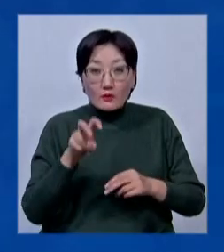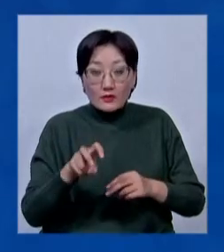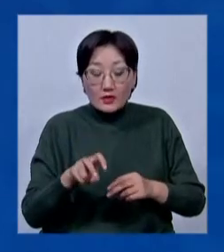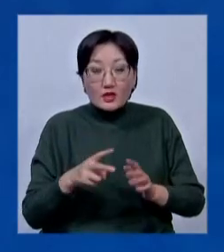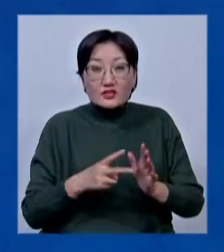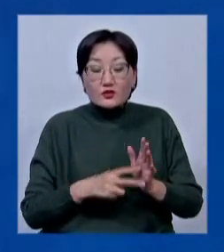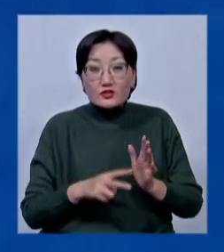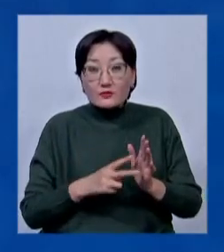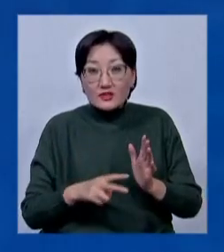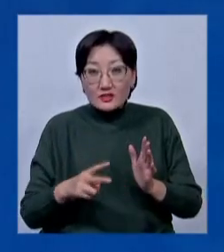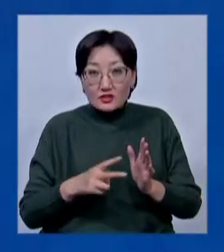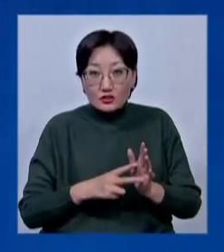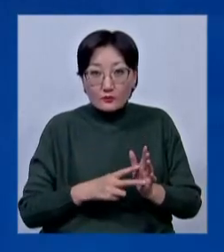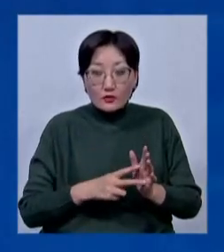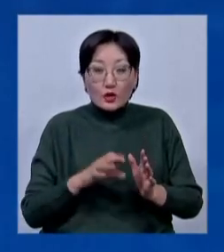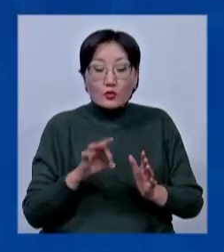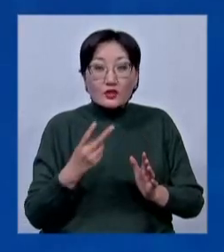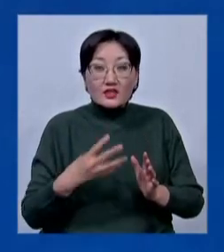нөмірі